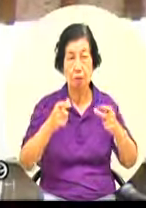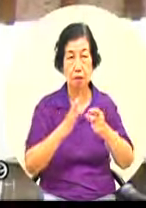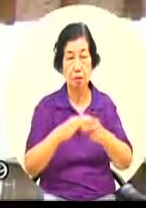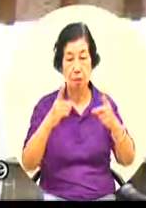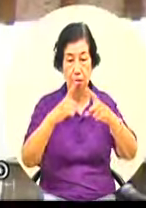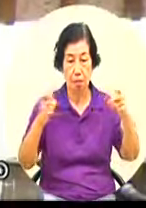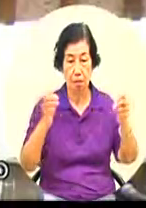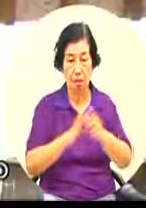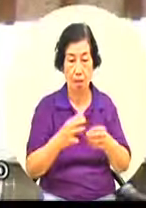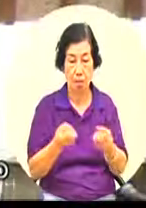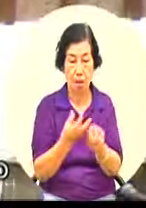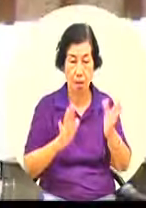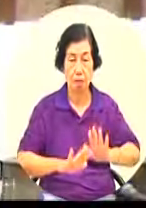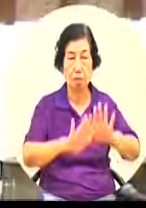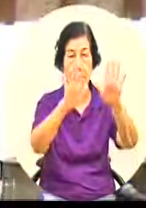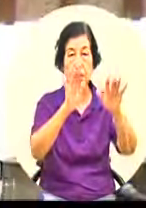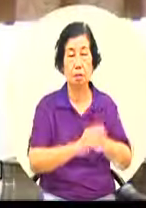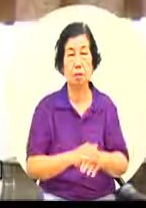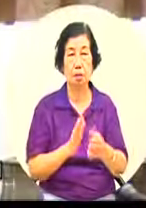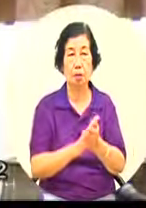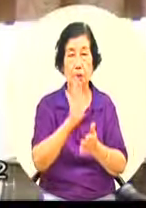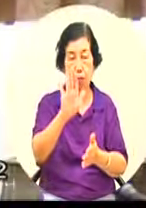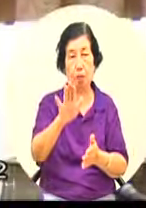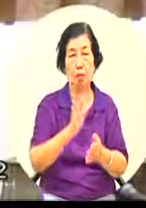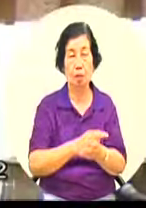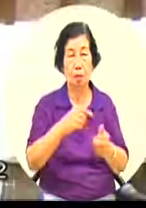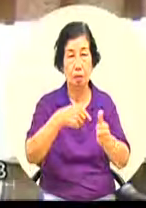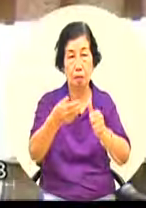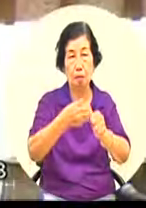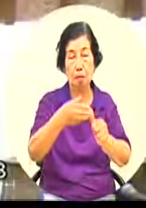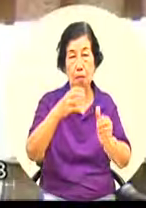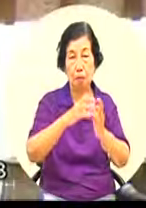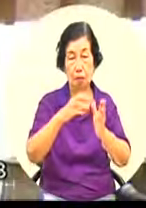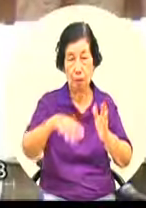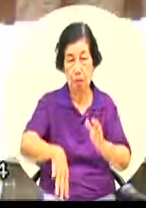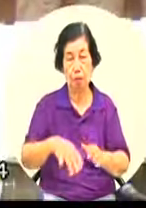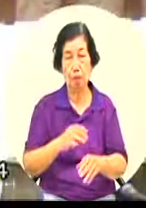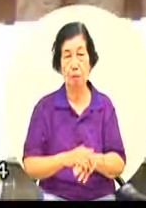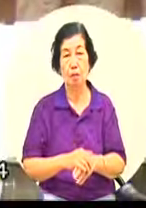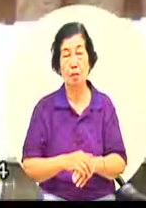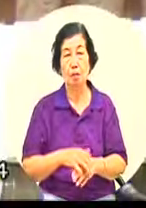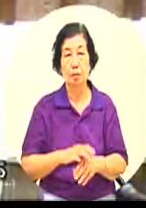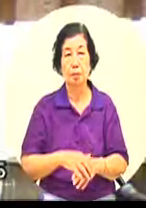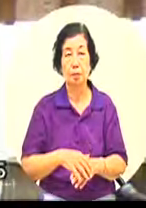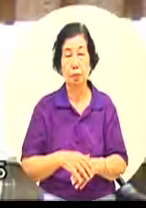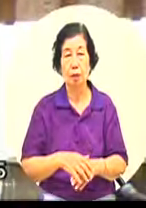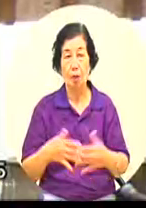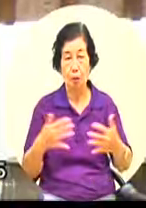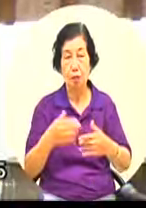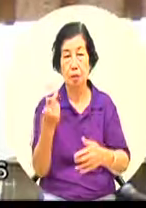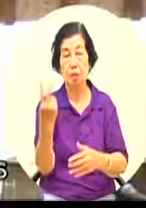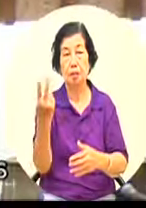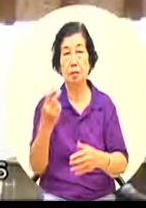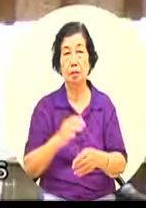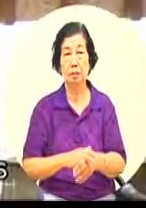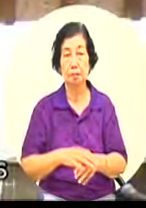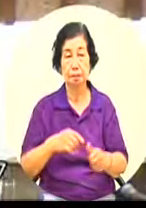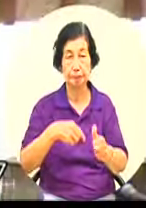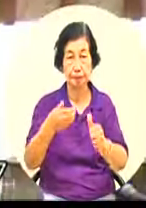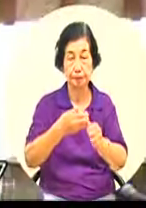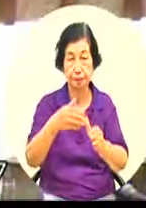边也要呼吁，未来我们的教育局哦，我想先请问教育局长两个问题。第一个，教育局目